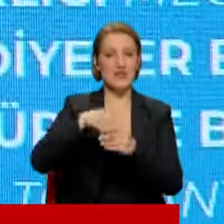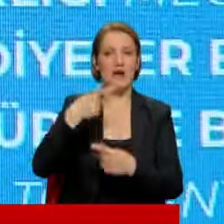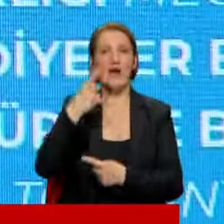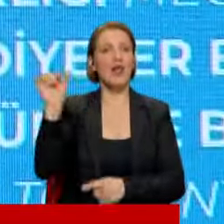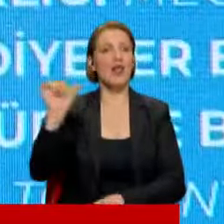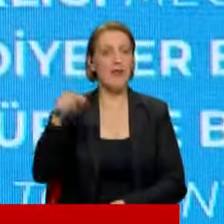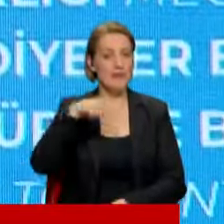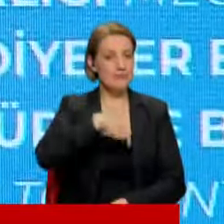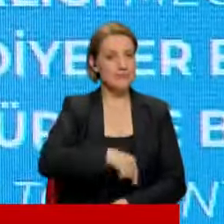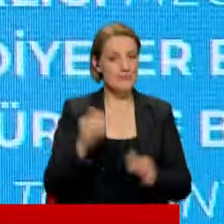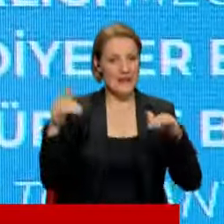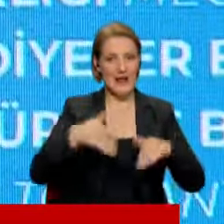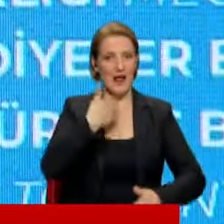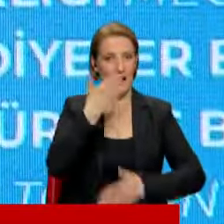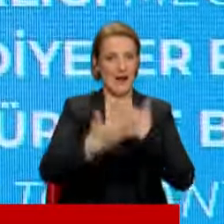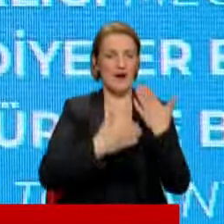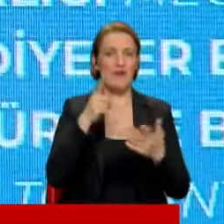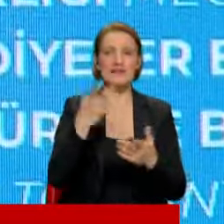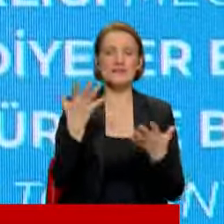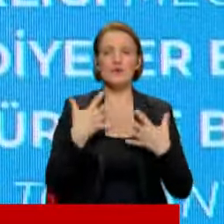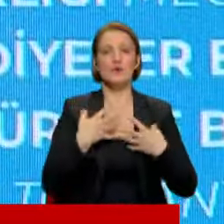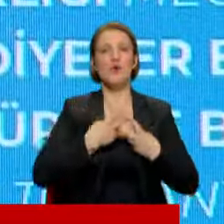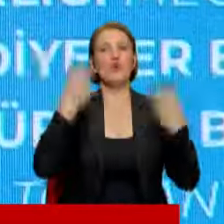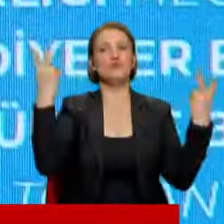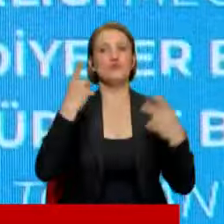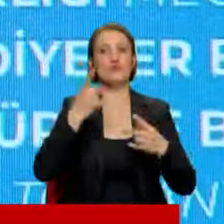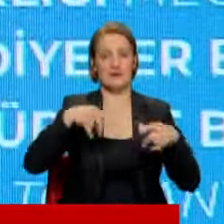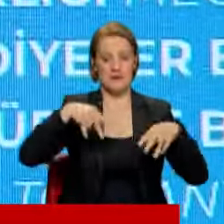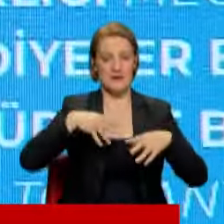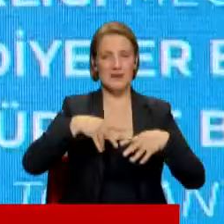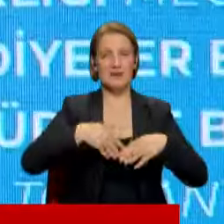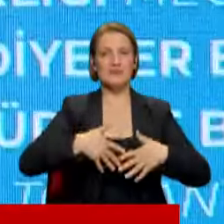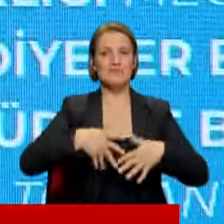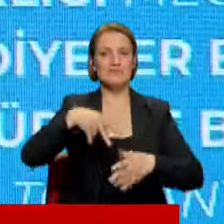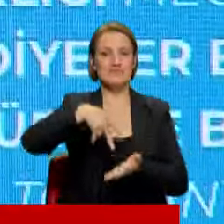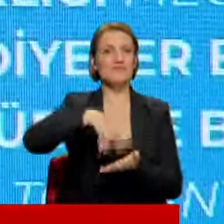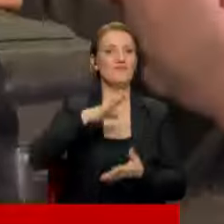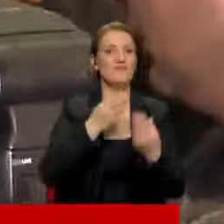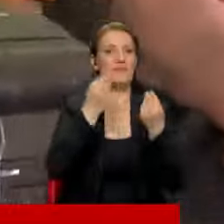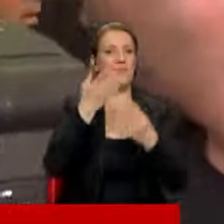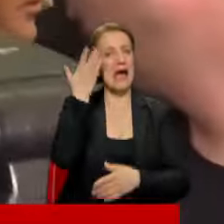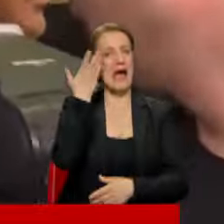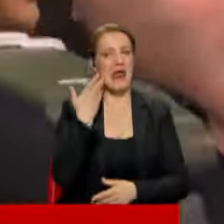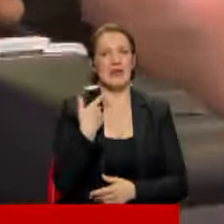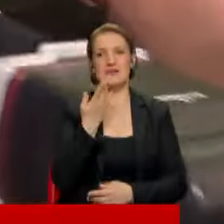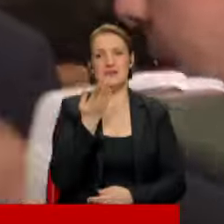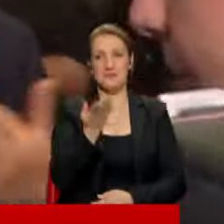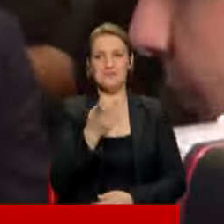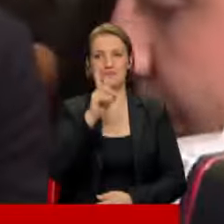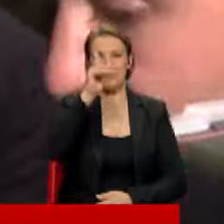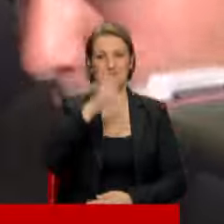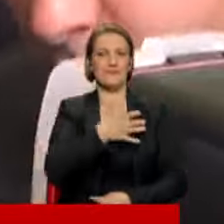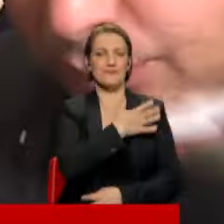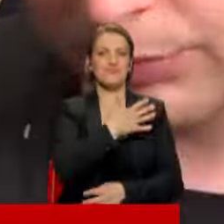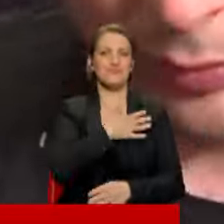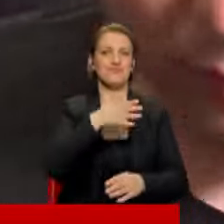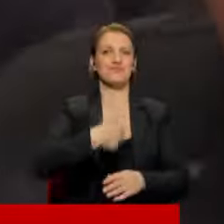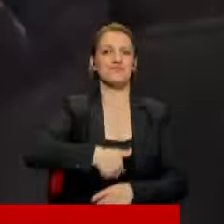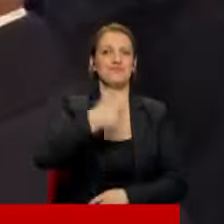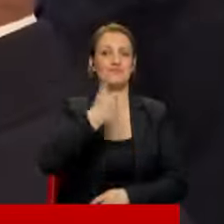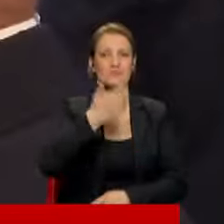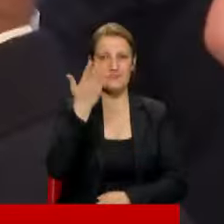burada konuşması ona nasıl özgür bir kürsü vermiş hayranlıkla izledim belediyeler Birliği'nin ilk CHP'li başkanı